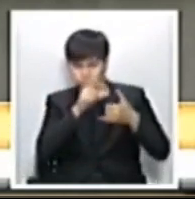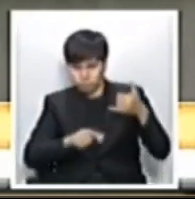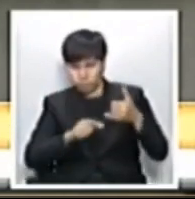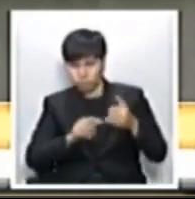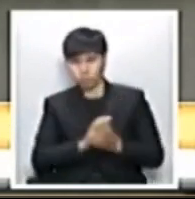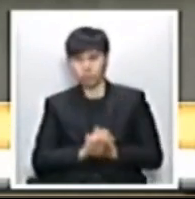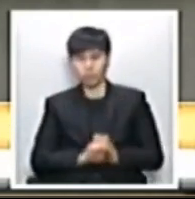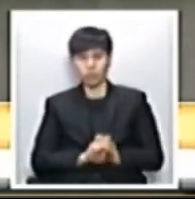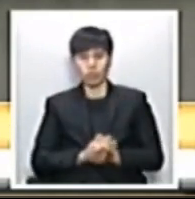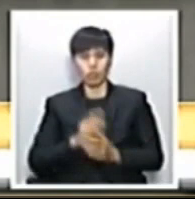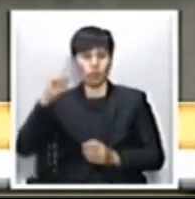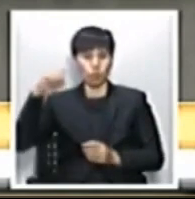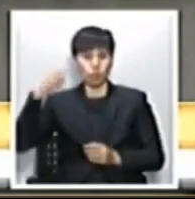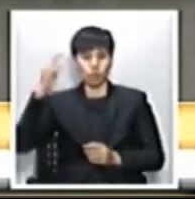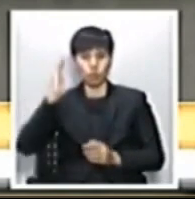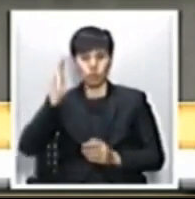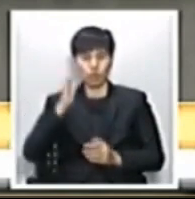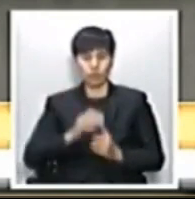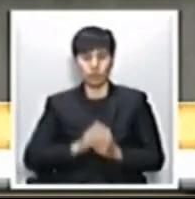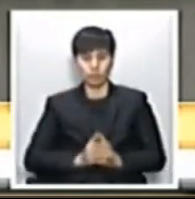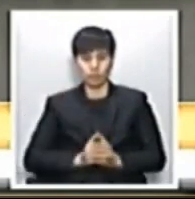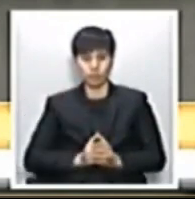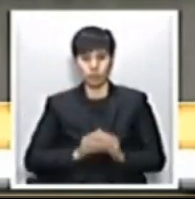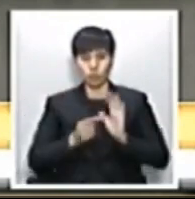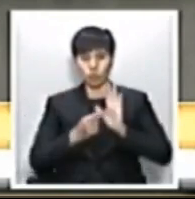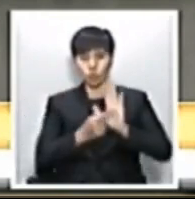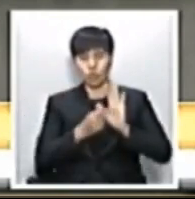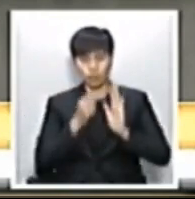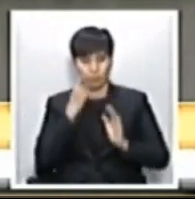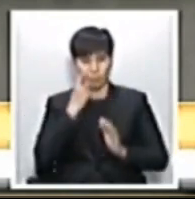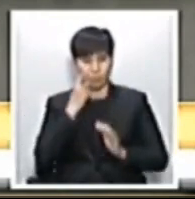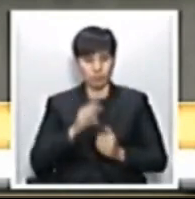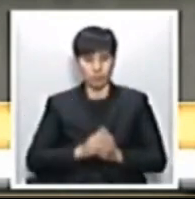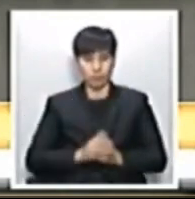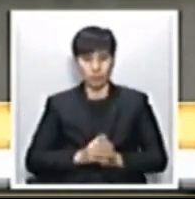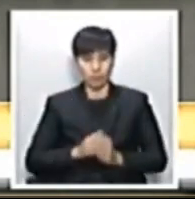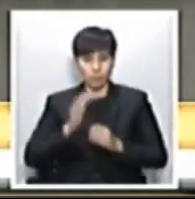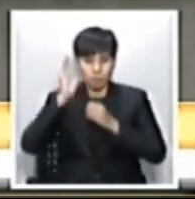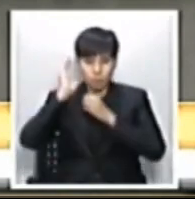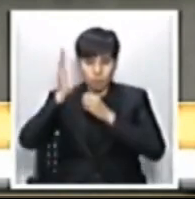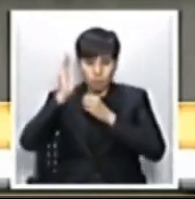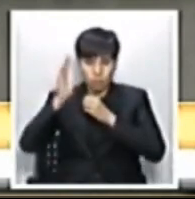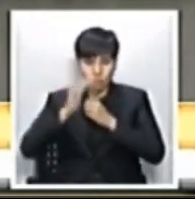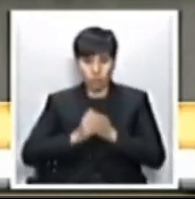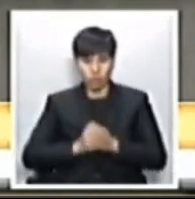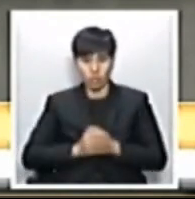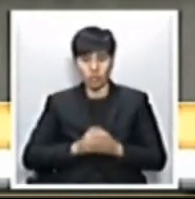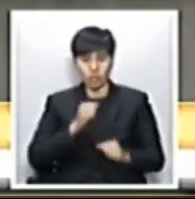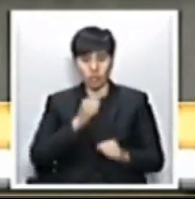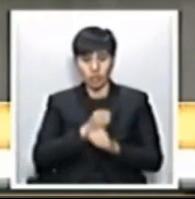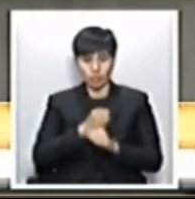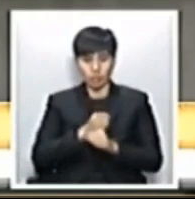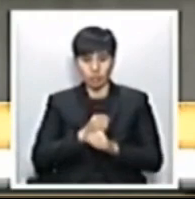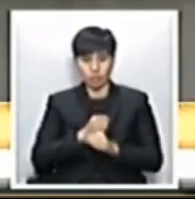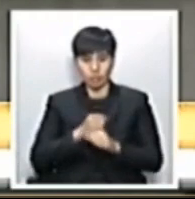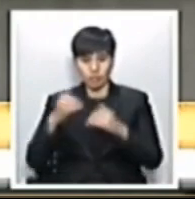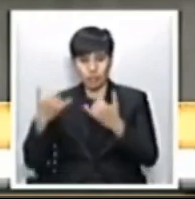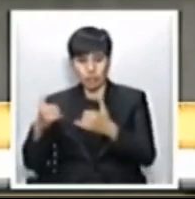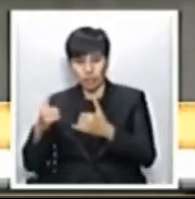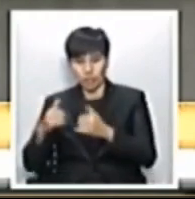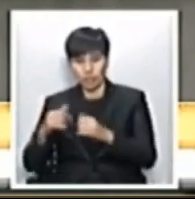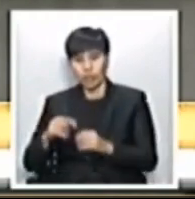นี้เป็นทั้งผู้หญิงและผู้ชายท่านประธานตัวอย่างเช่นพิธีกรชายทำท่าหยอกเอิญกับแ